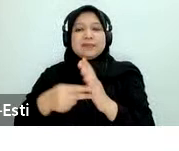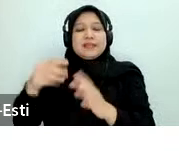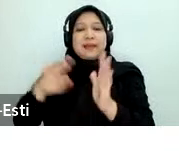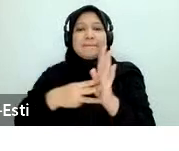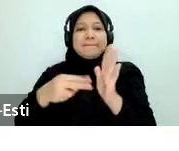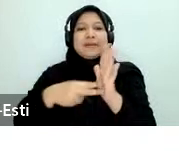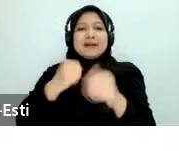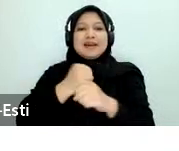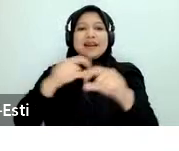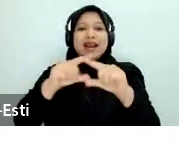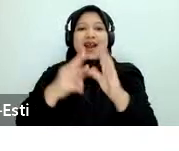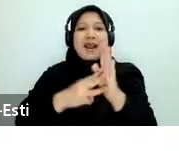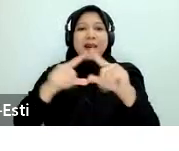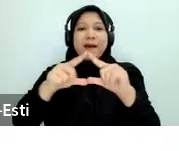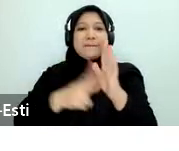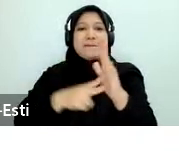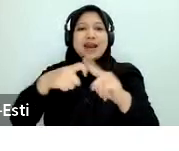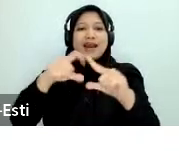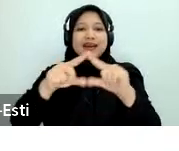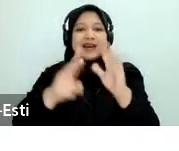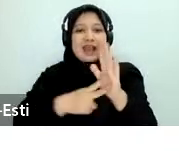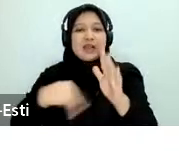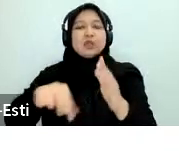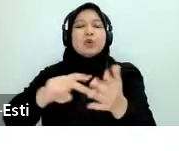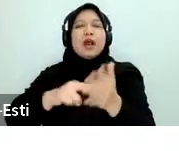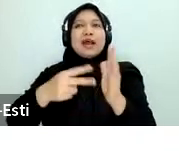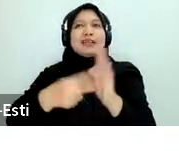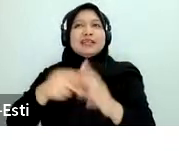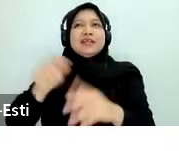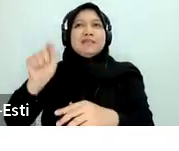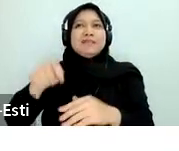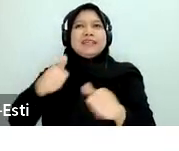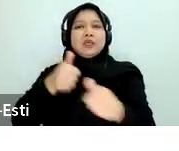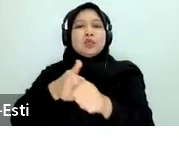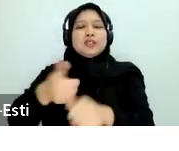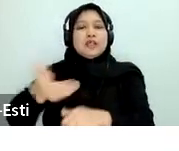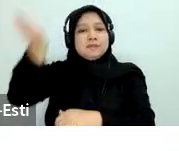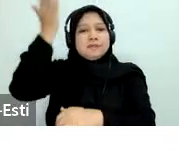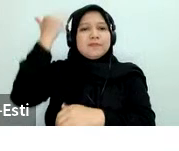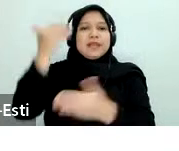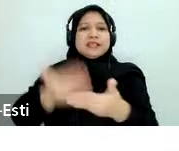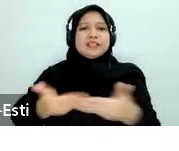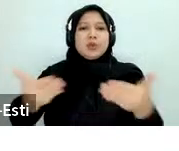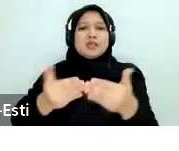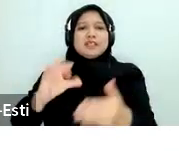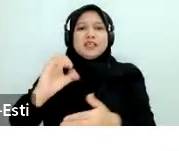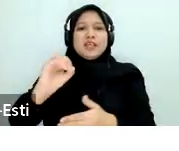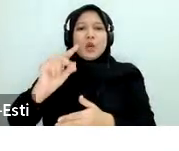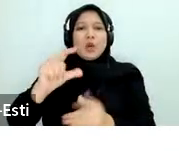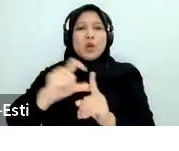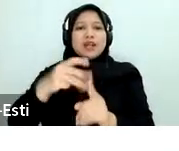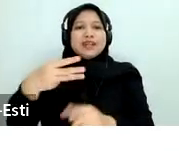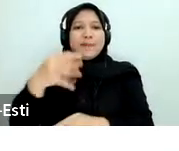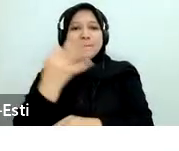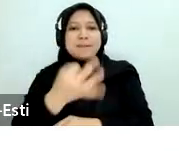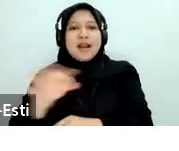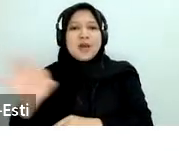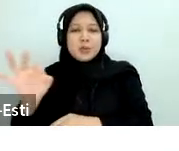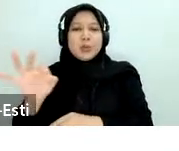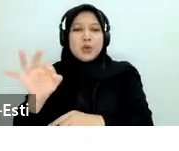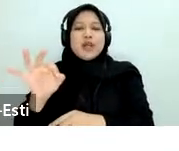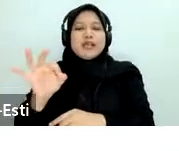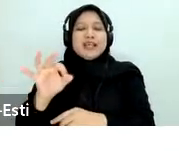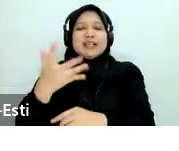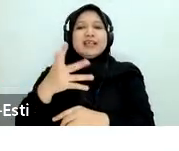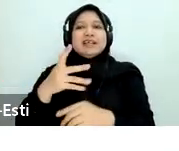yang ditanamkan pada masa orde baru yaitu mengamankan itu memiliki kadar yang lebih rendah daripada menangkap